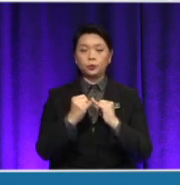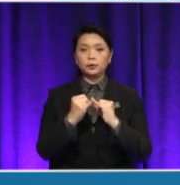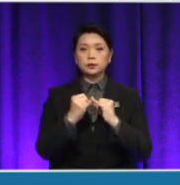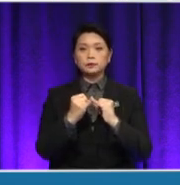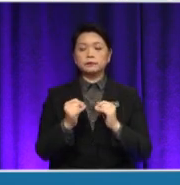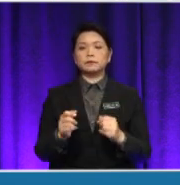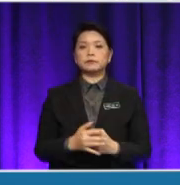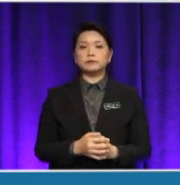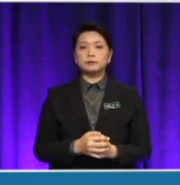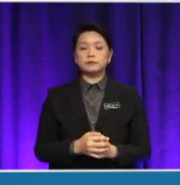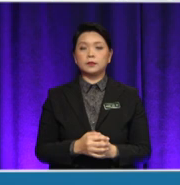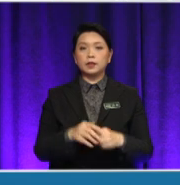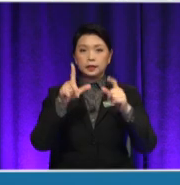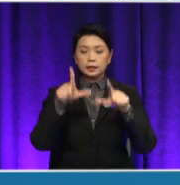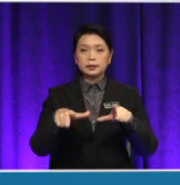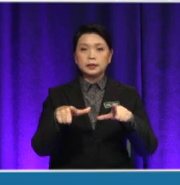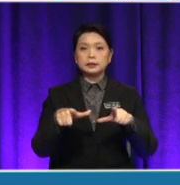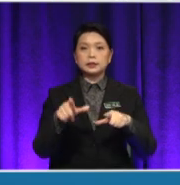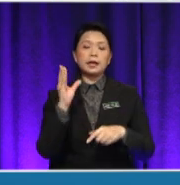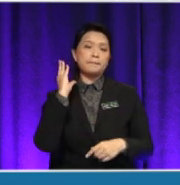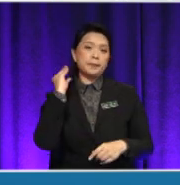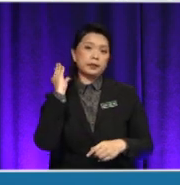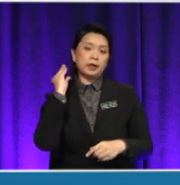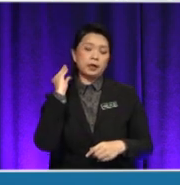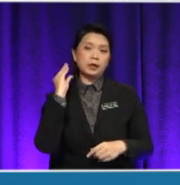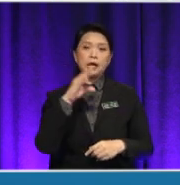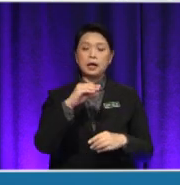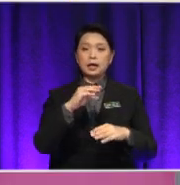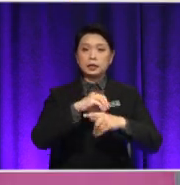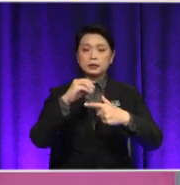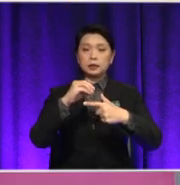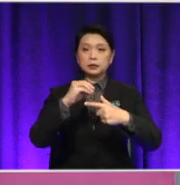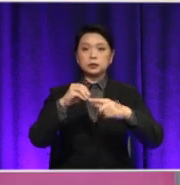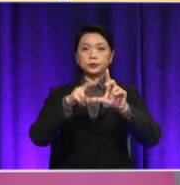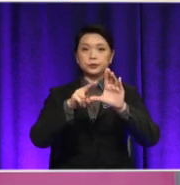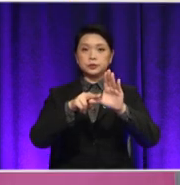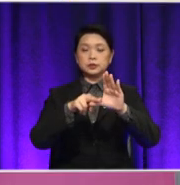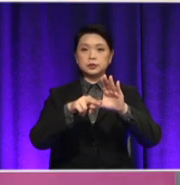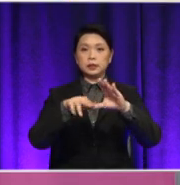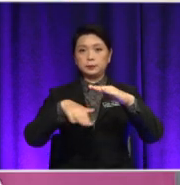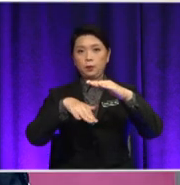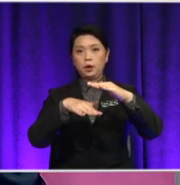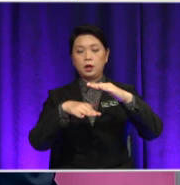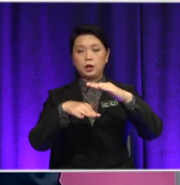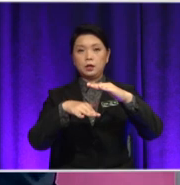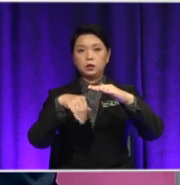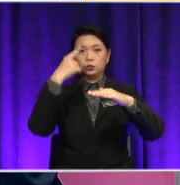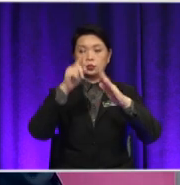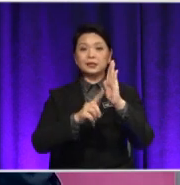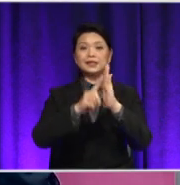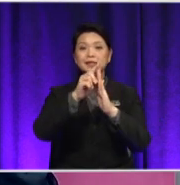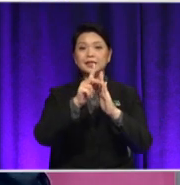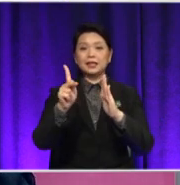bawahnya. Contoh kalau kita main bola tadi, kita pakai barang apa yang ada? Contoh bola, kita letak tinggi atas bola tu. Okay, dengan keadaan yang